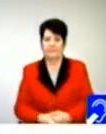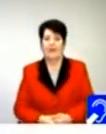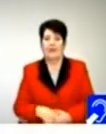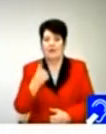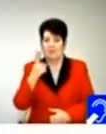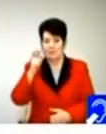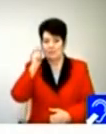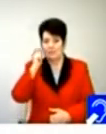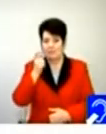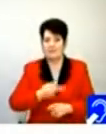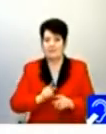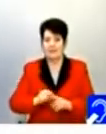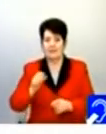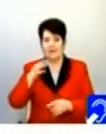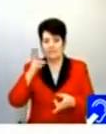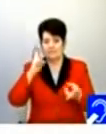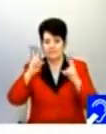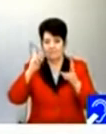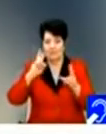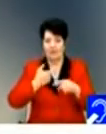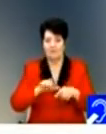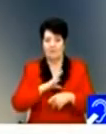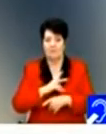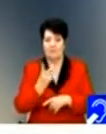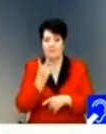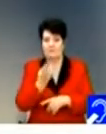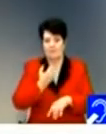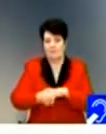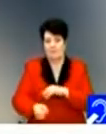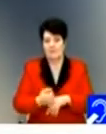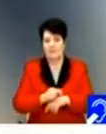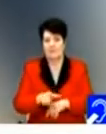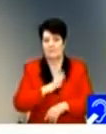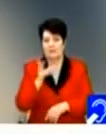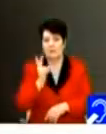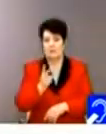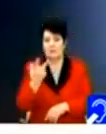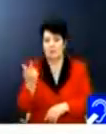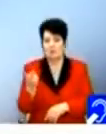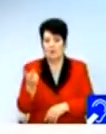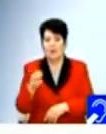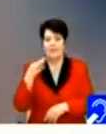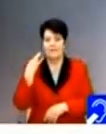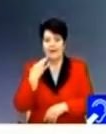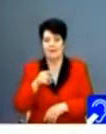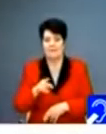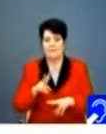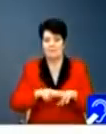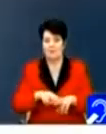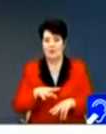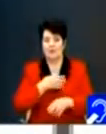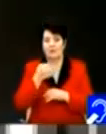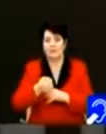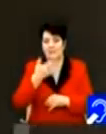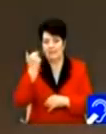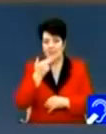Unul dintre bărbații care au tuns forțat doi tineri într-o benzinărie din Călăraș va face peste 22 de ani de pușcărie. El era condamnat